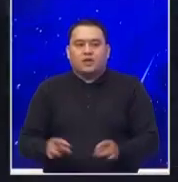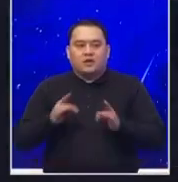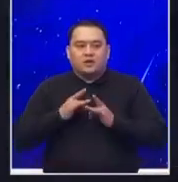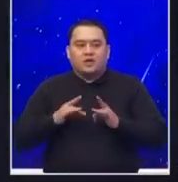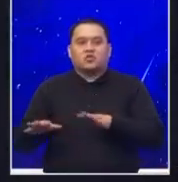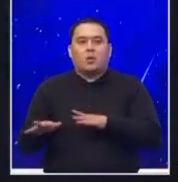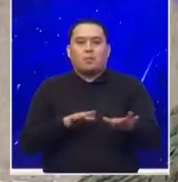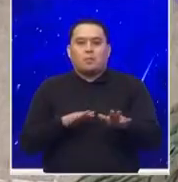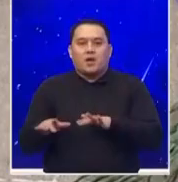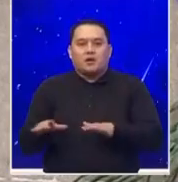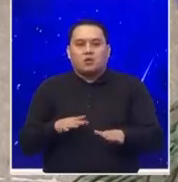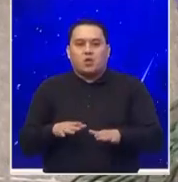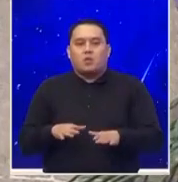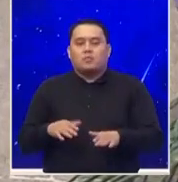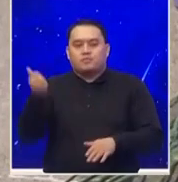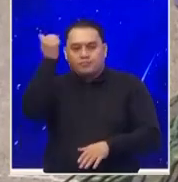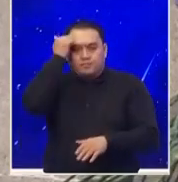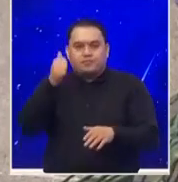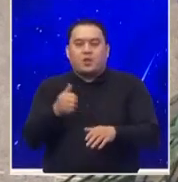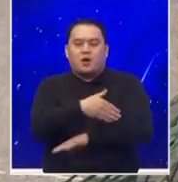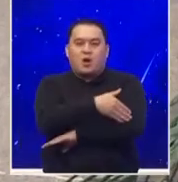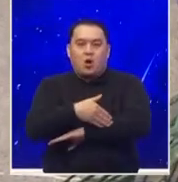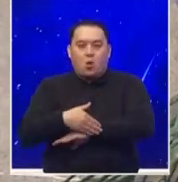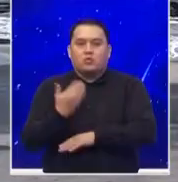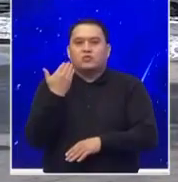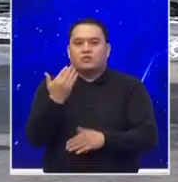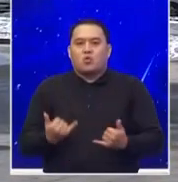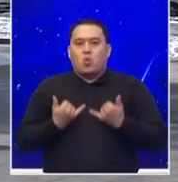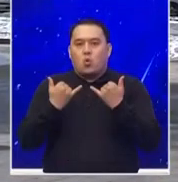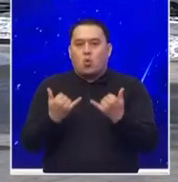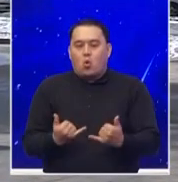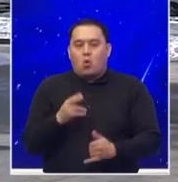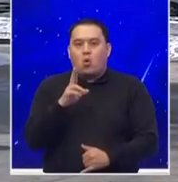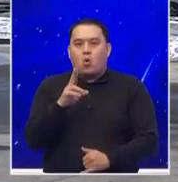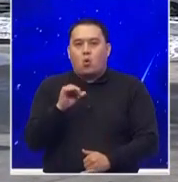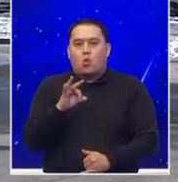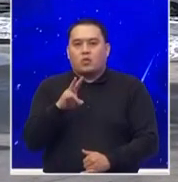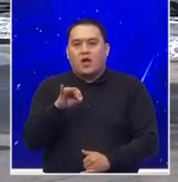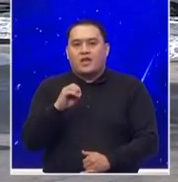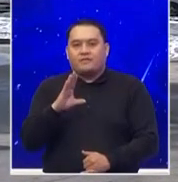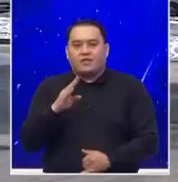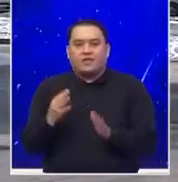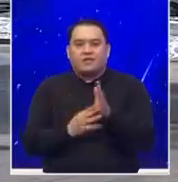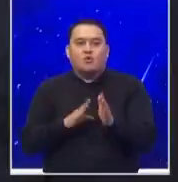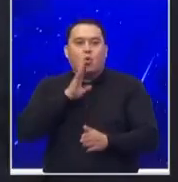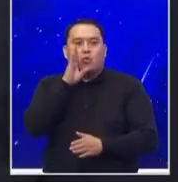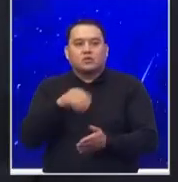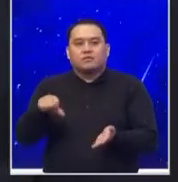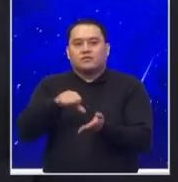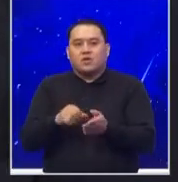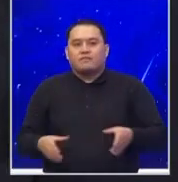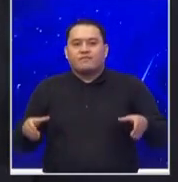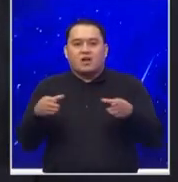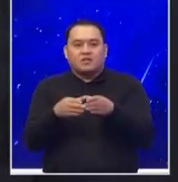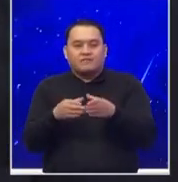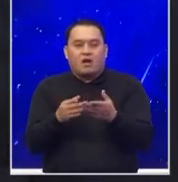Торжественное мероприятие состоялось у подножия памятника и на улице, названной в честь Динмухамеда Конаева. Здесь с 9 утра собрались не только представители